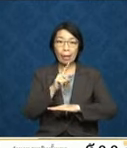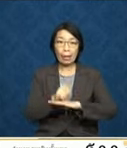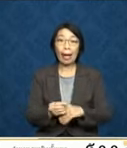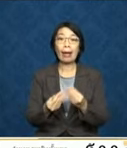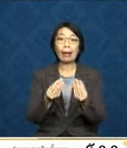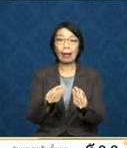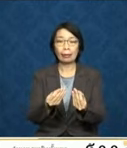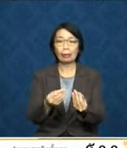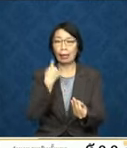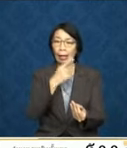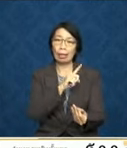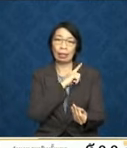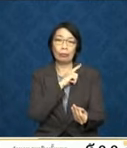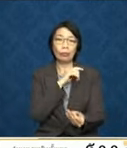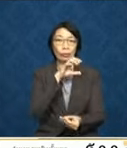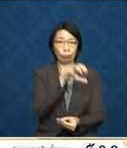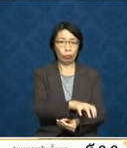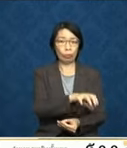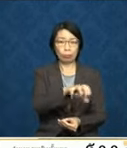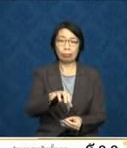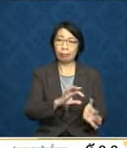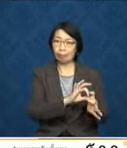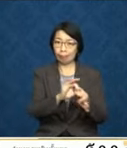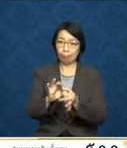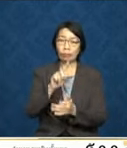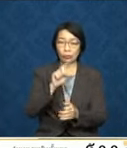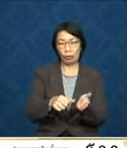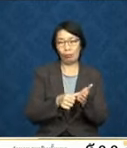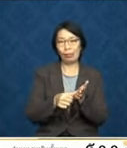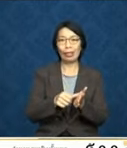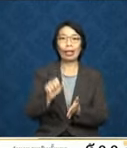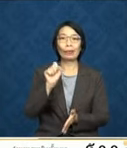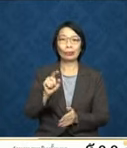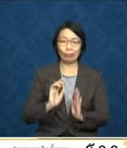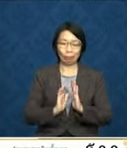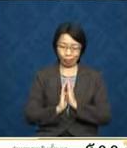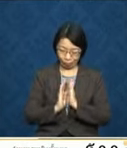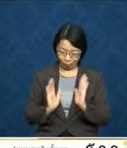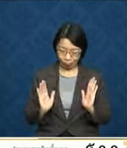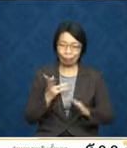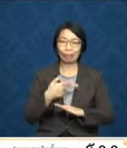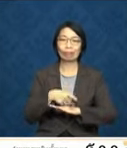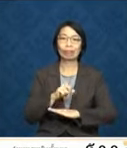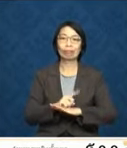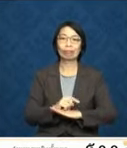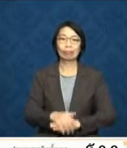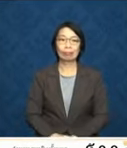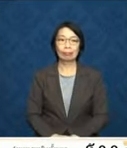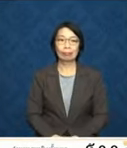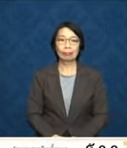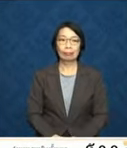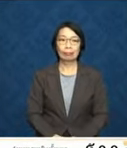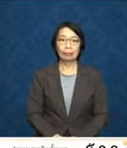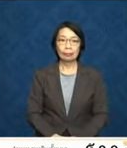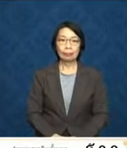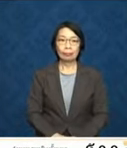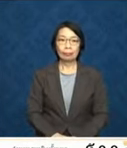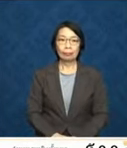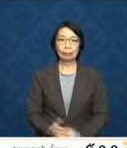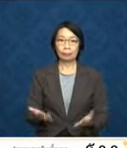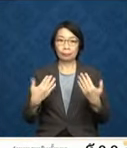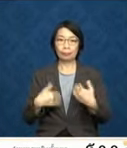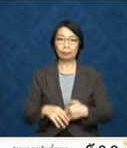งานที่เกี่ยวข้องลงไปตรวจสอบแก้ไขถนนสายนี้อย่างจริงจังด้วยค่ะกราบขอบพระคุณท่านประธานค่ะ ต่อไปขอเชิญคุณช